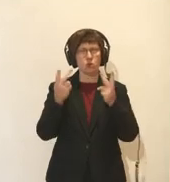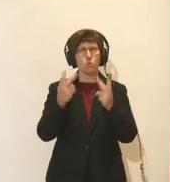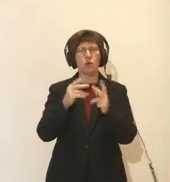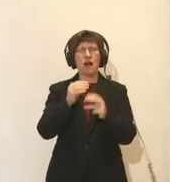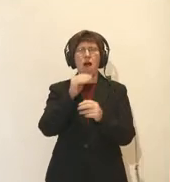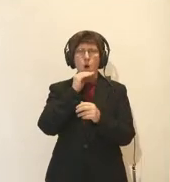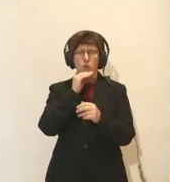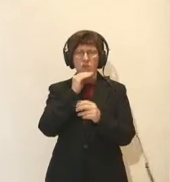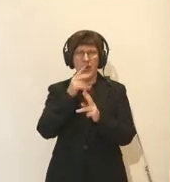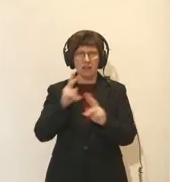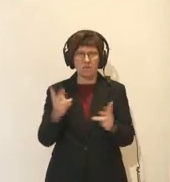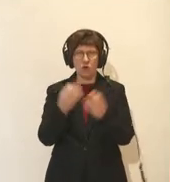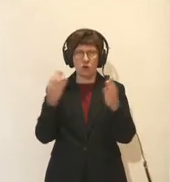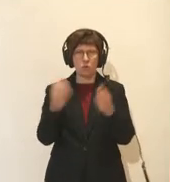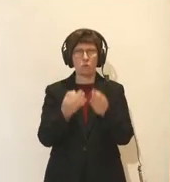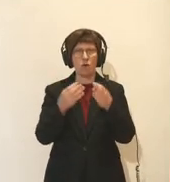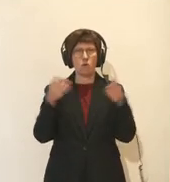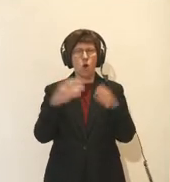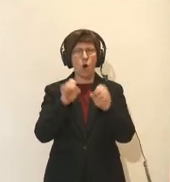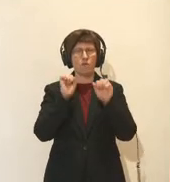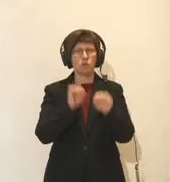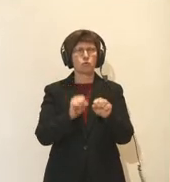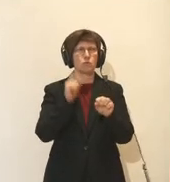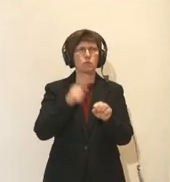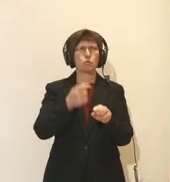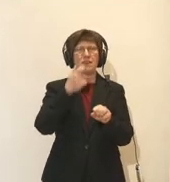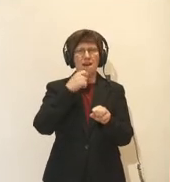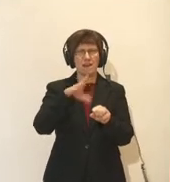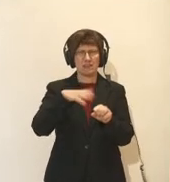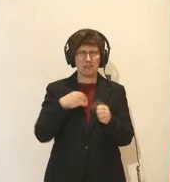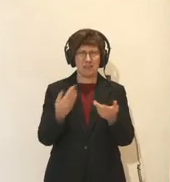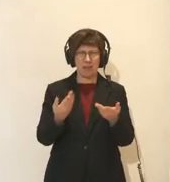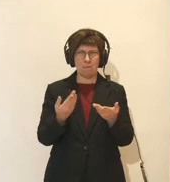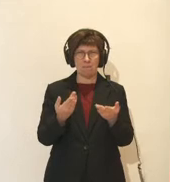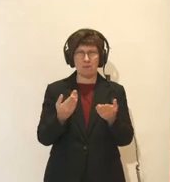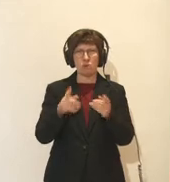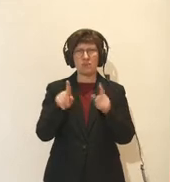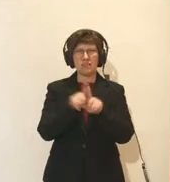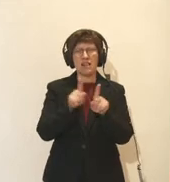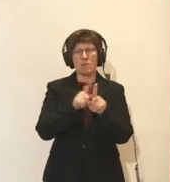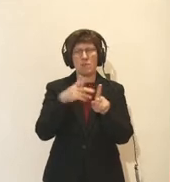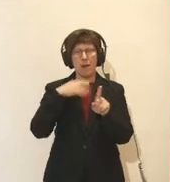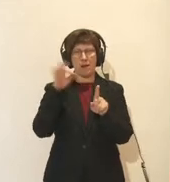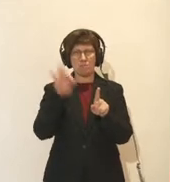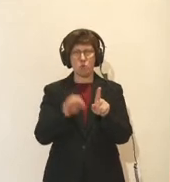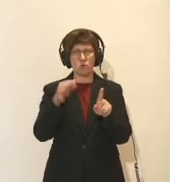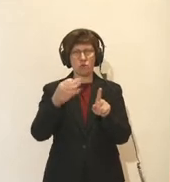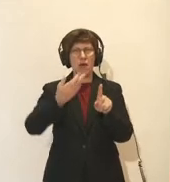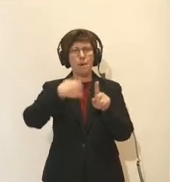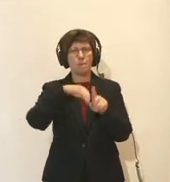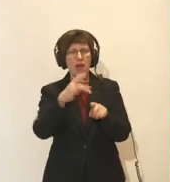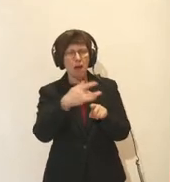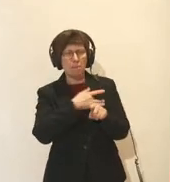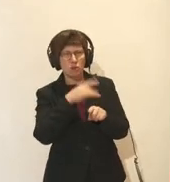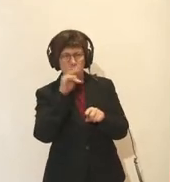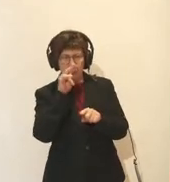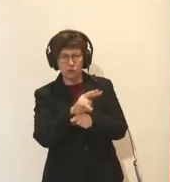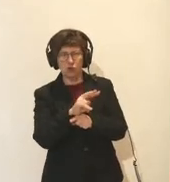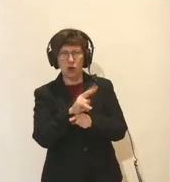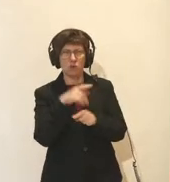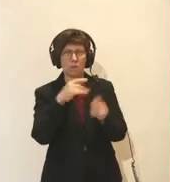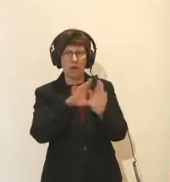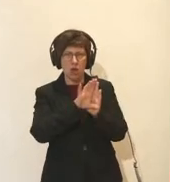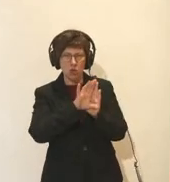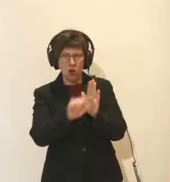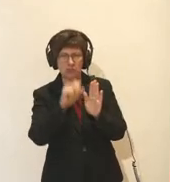des apoll schutz einfach ernster genommen wird und das war ja auch genommen einen punkt mehr auf betroffene gucken mehr auf die konsequenzen